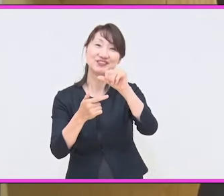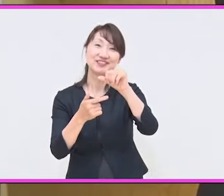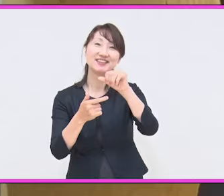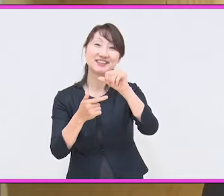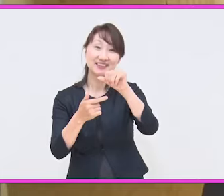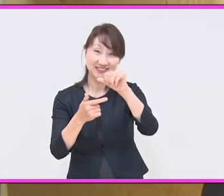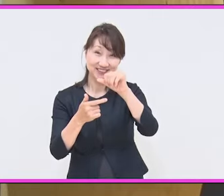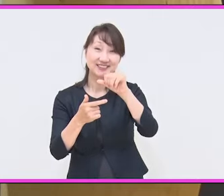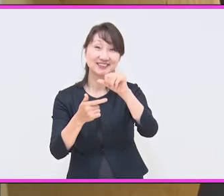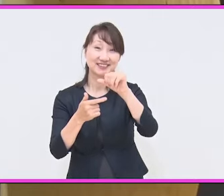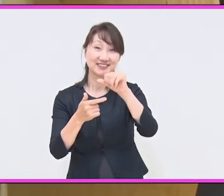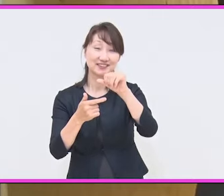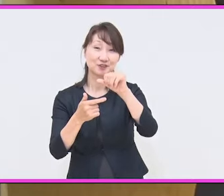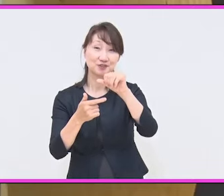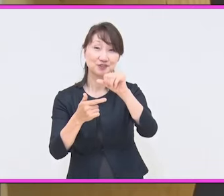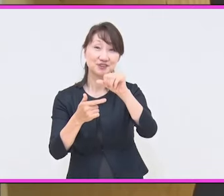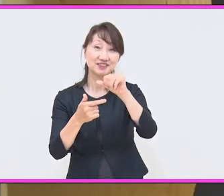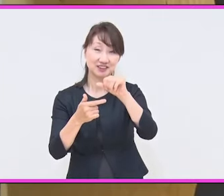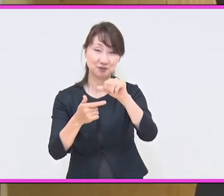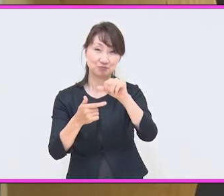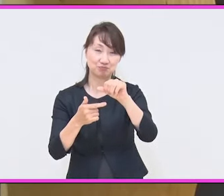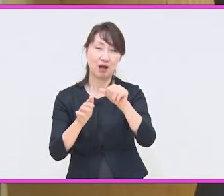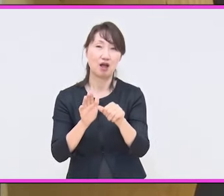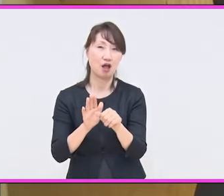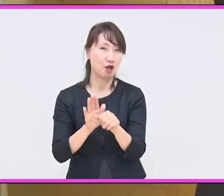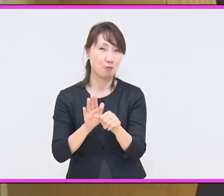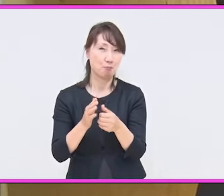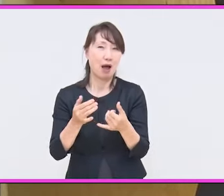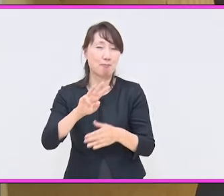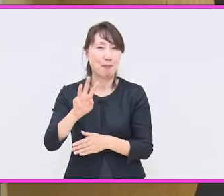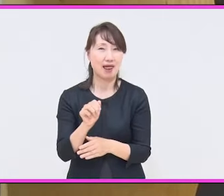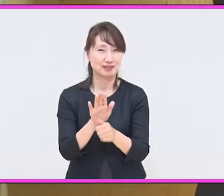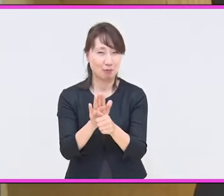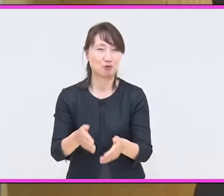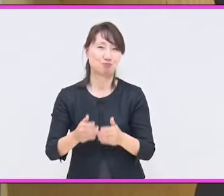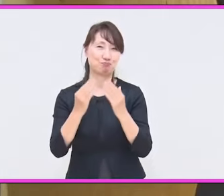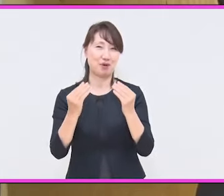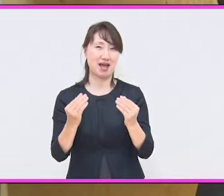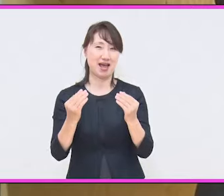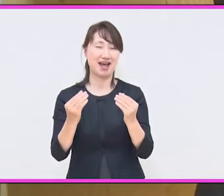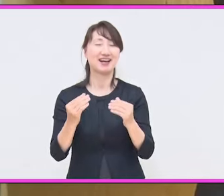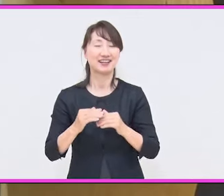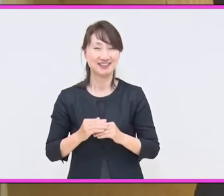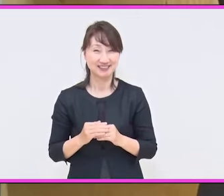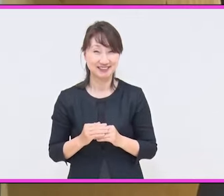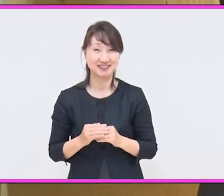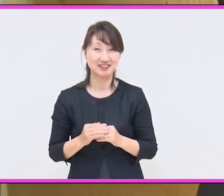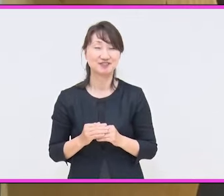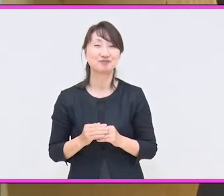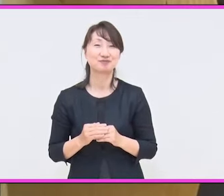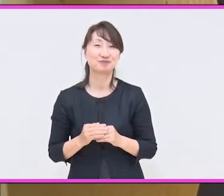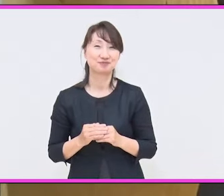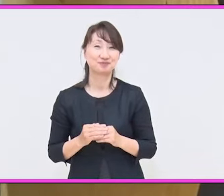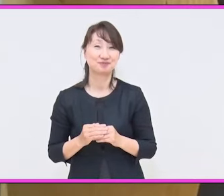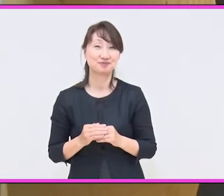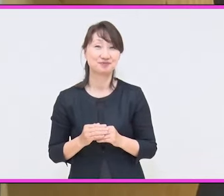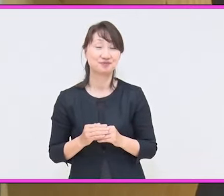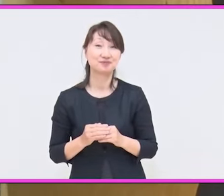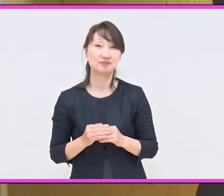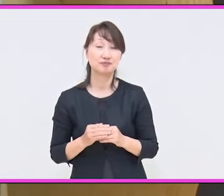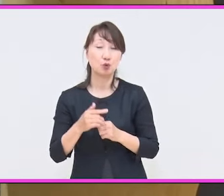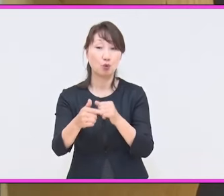んですけど、6年前に設立をされてですね、まだまだ若いあの組織なんですけれども、まあ、